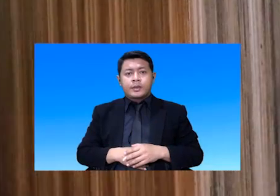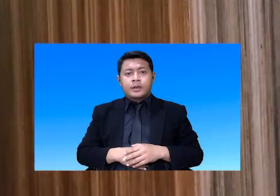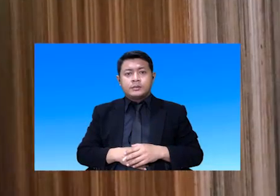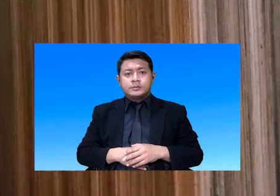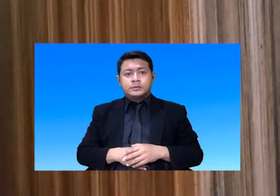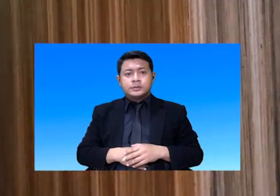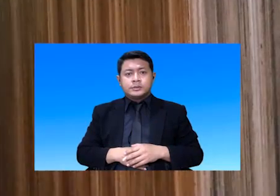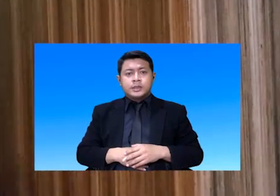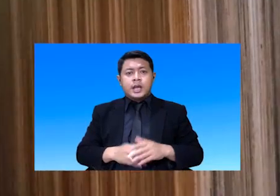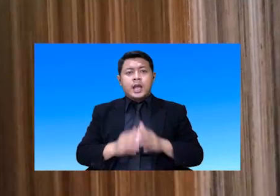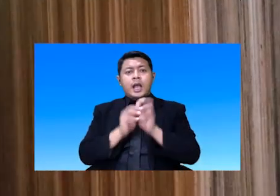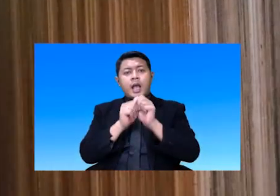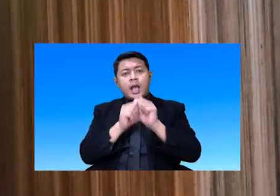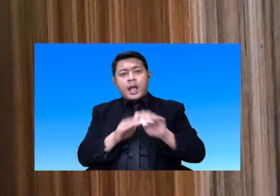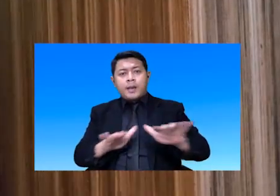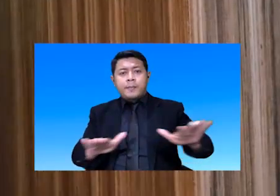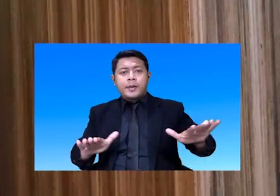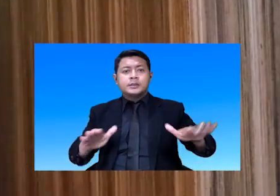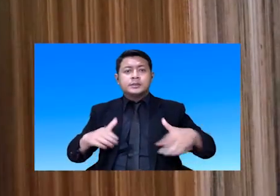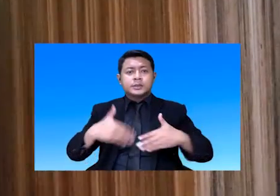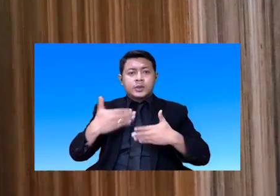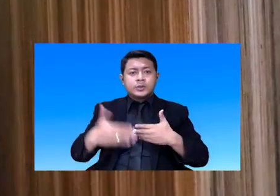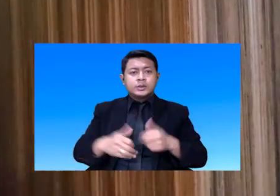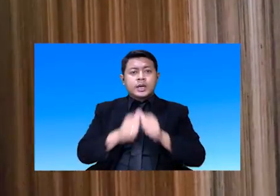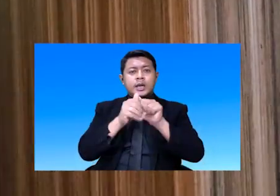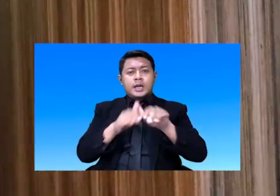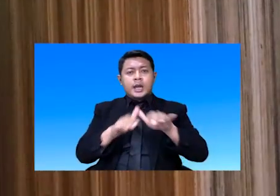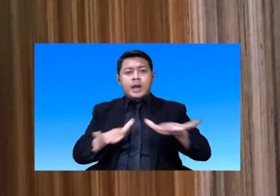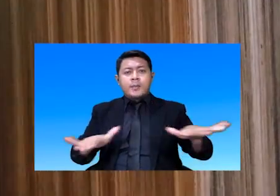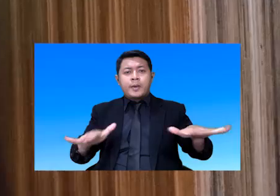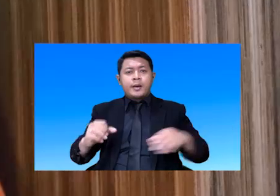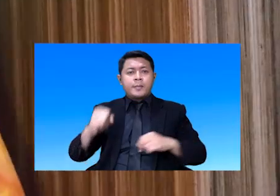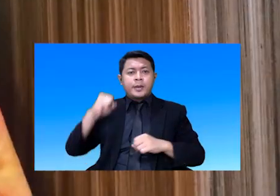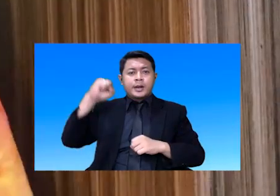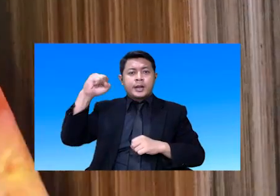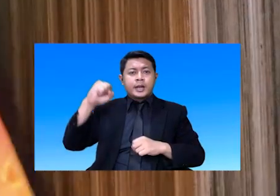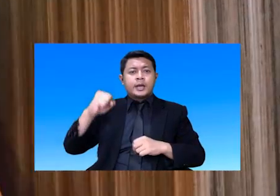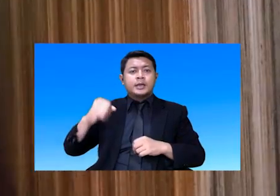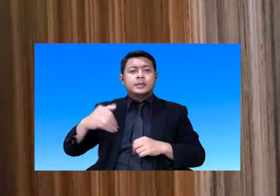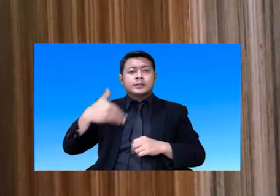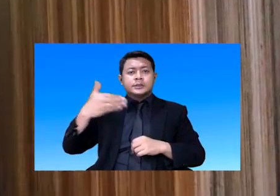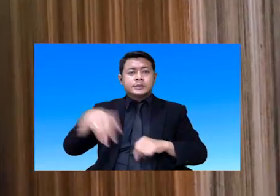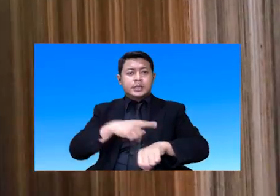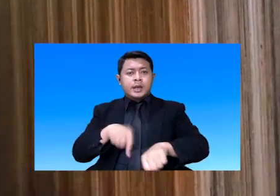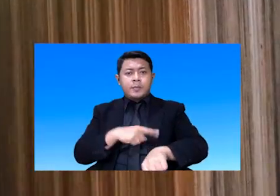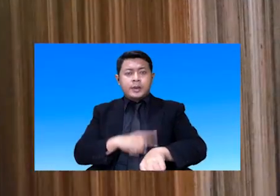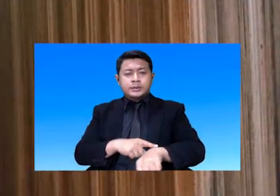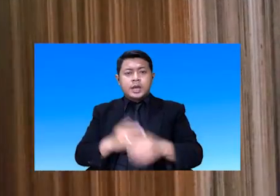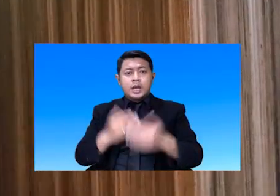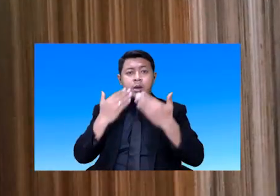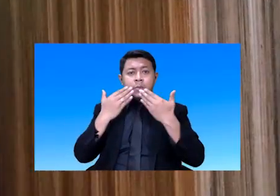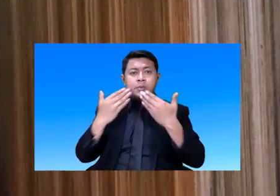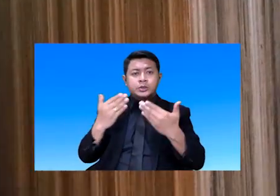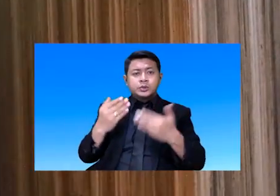Cita insan di persada yang aman sentosa, damai